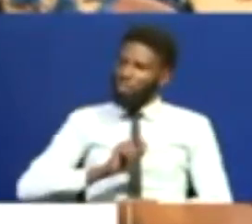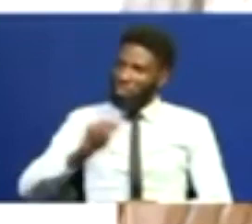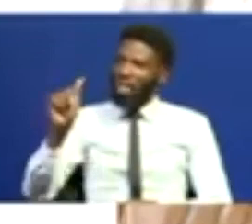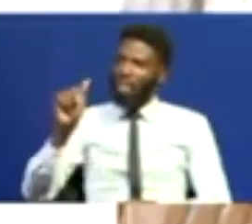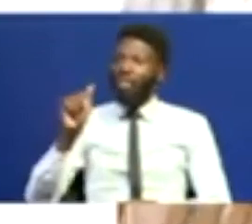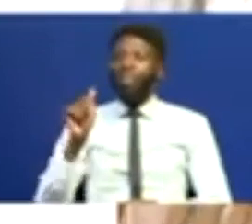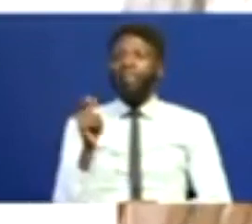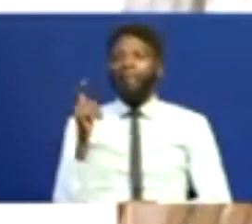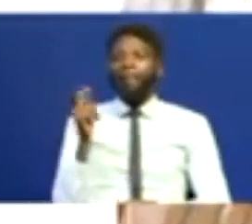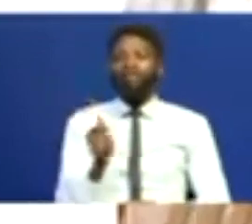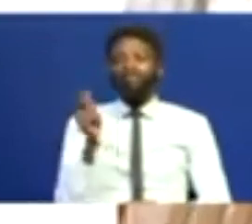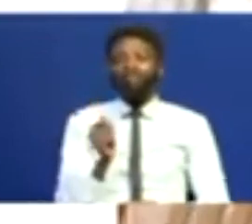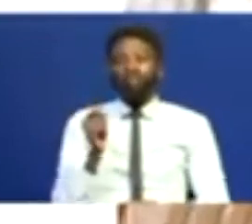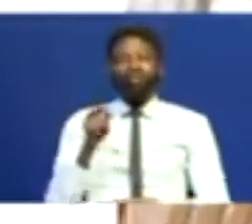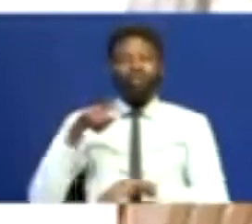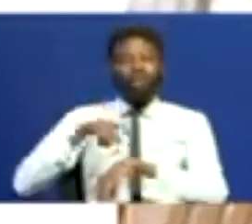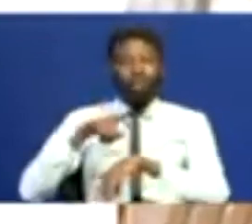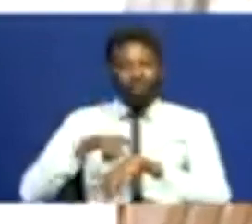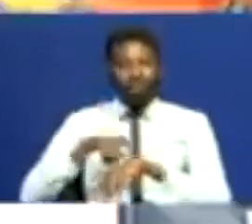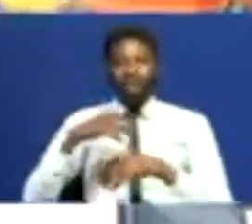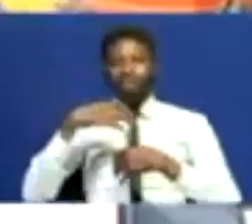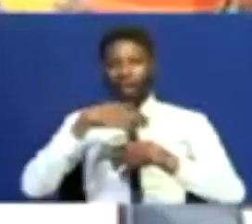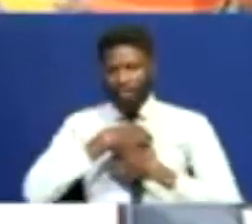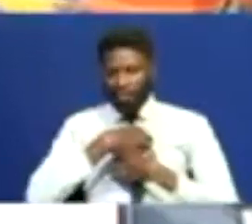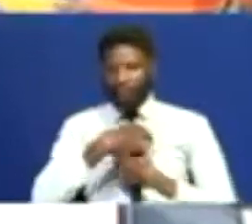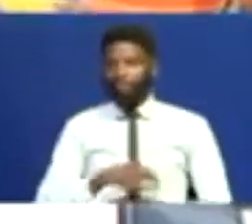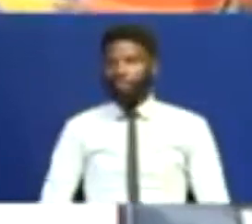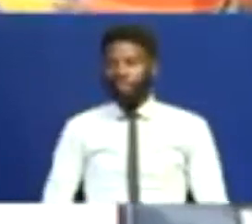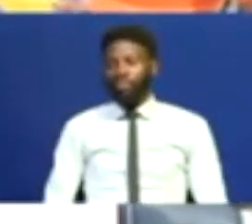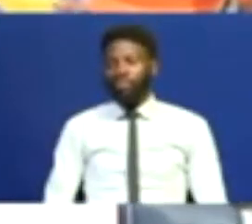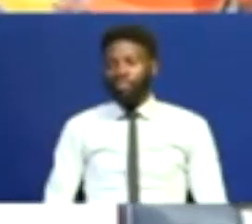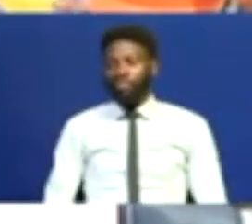wanapostaafu. Beatrice Gatonya Ngetich, Dira ya Magwiji.